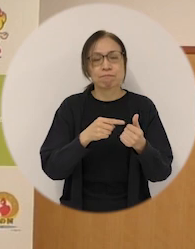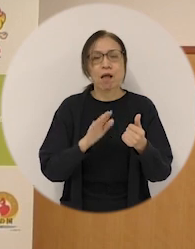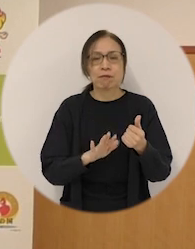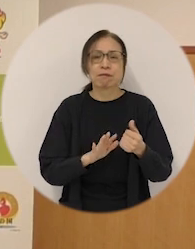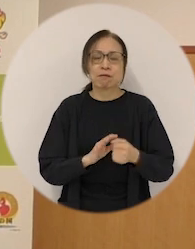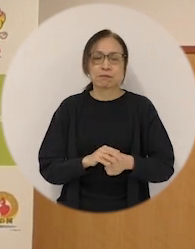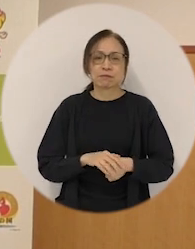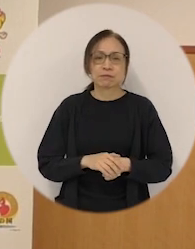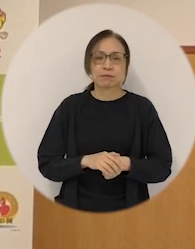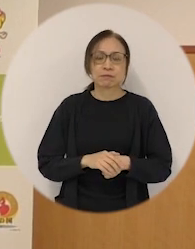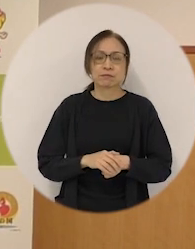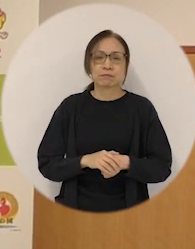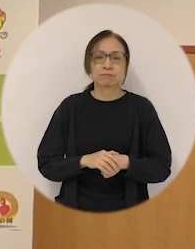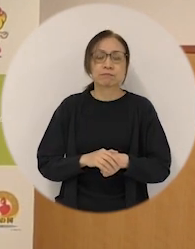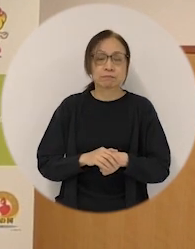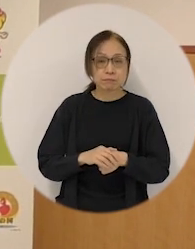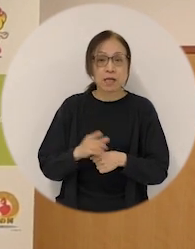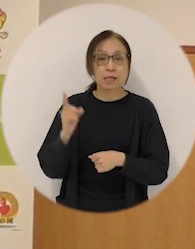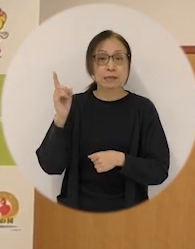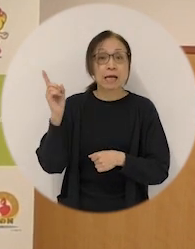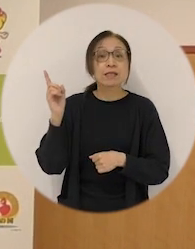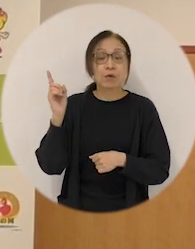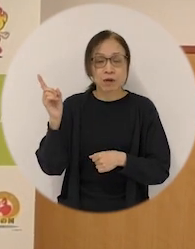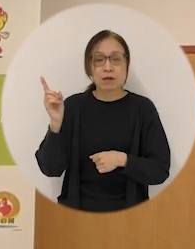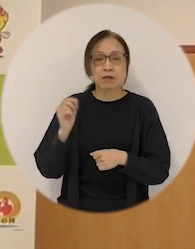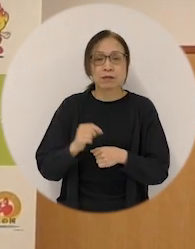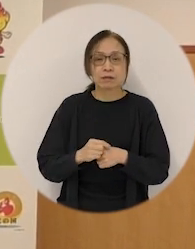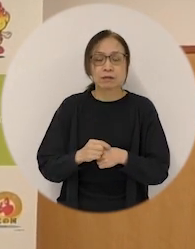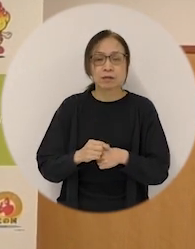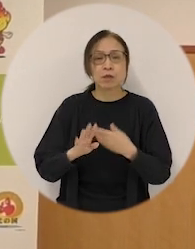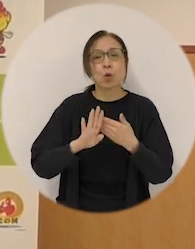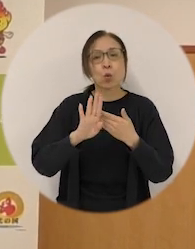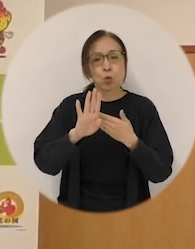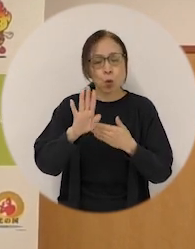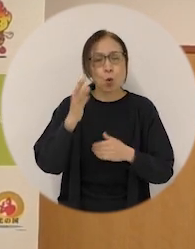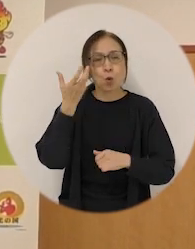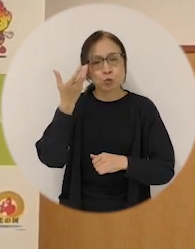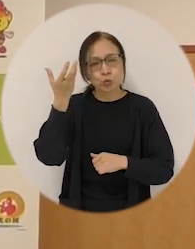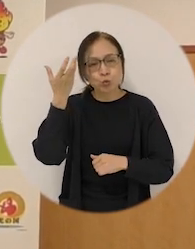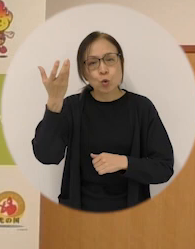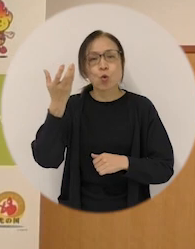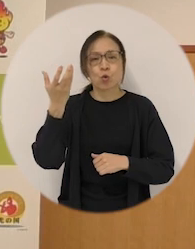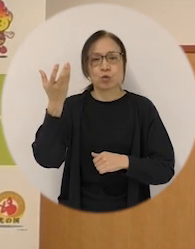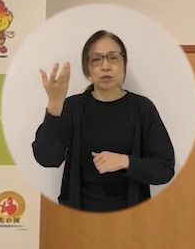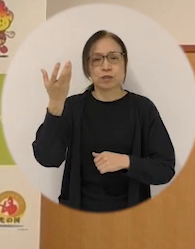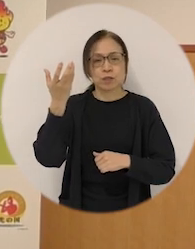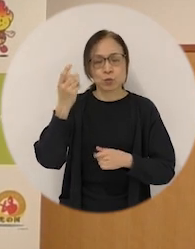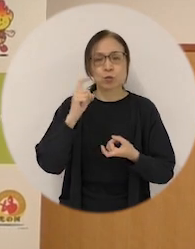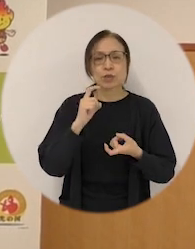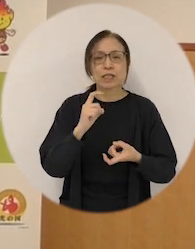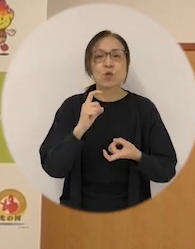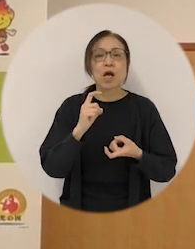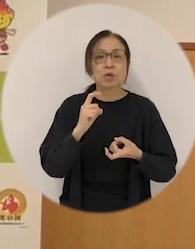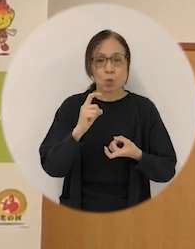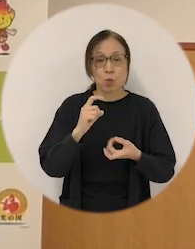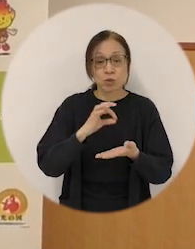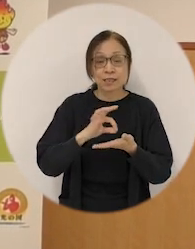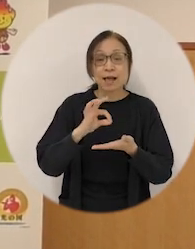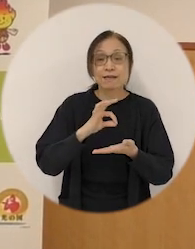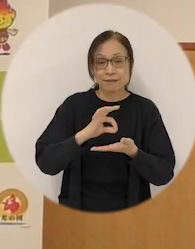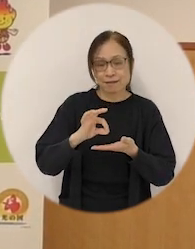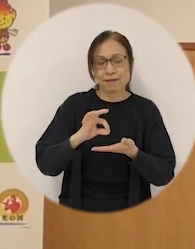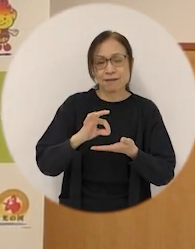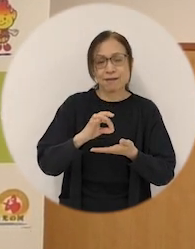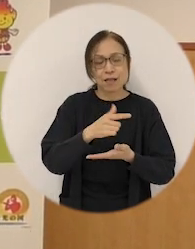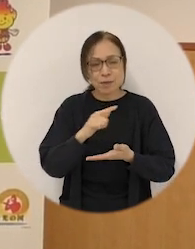特にそのつぶらやプロダクションの方でもですね、今後その空想というキーワードを持ってさ